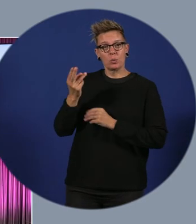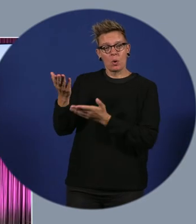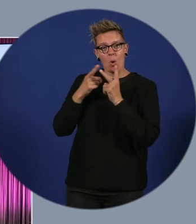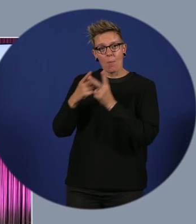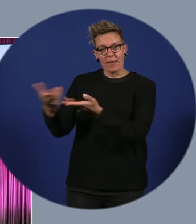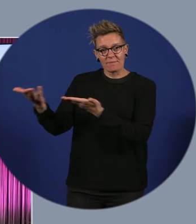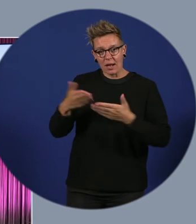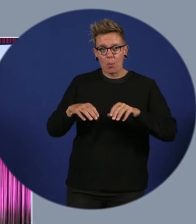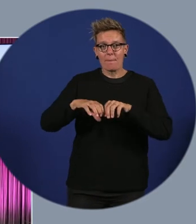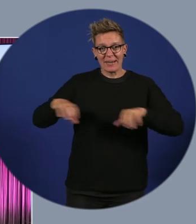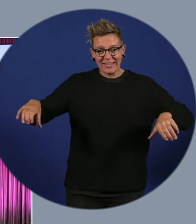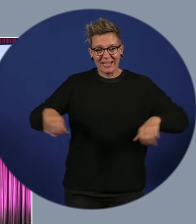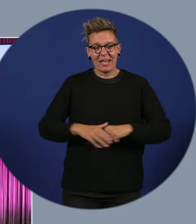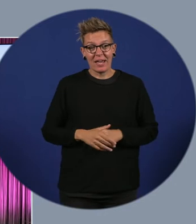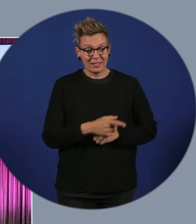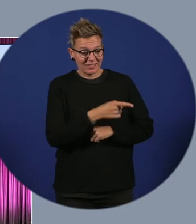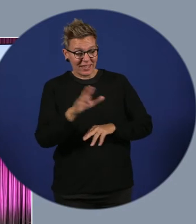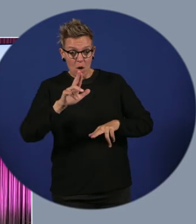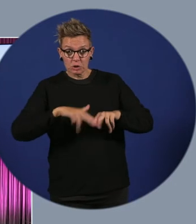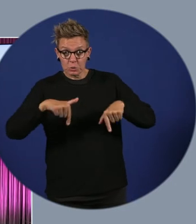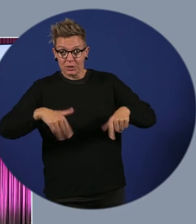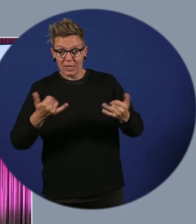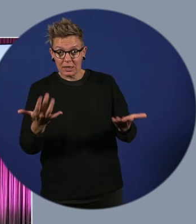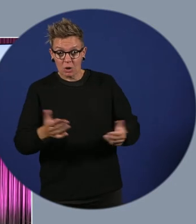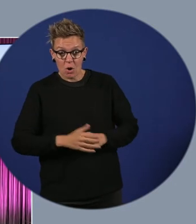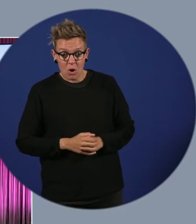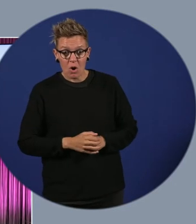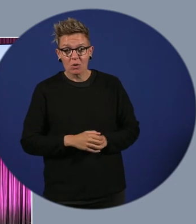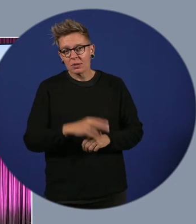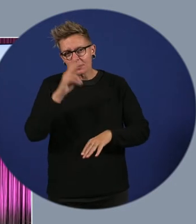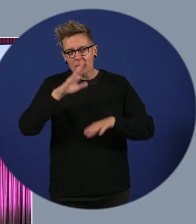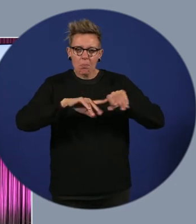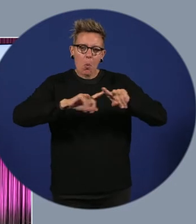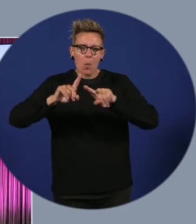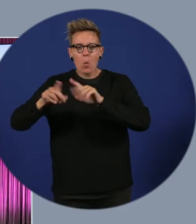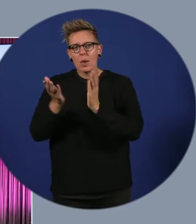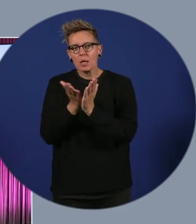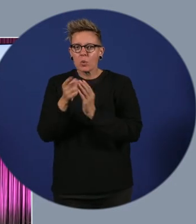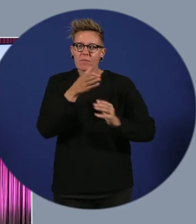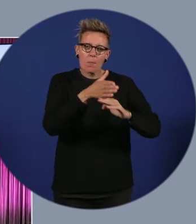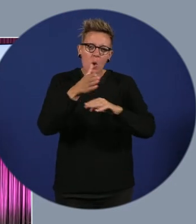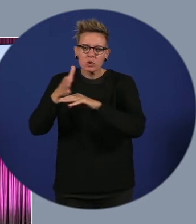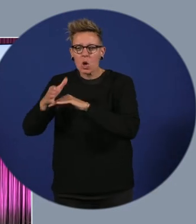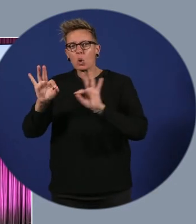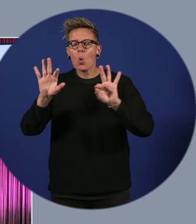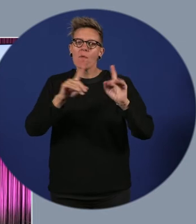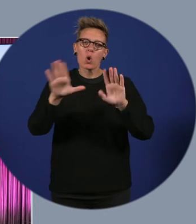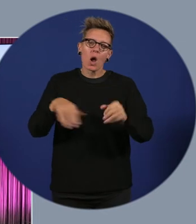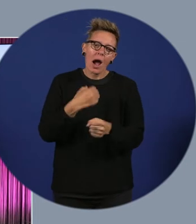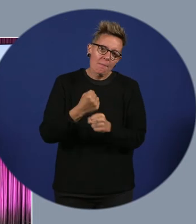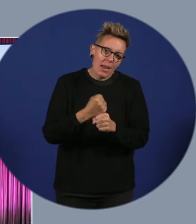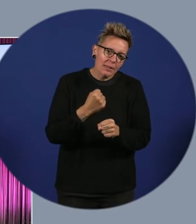igen. Ni har ju suttit här och sett de olika skolorna vi har besökt, lite hur folk har arbetat